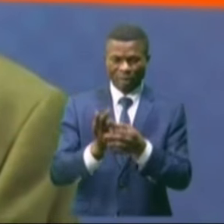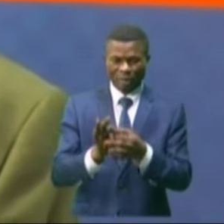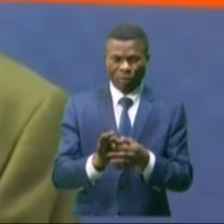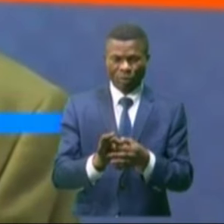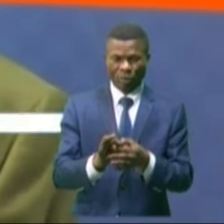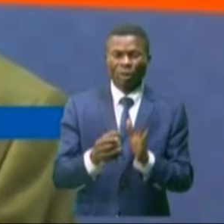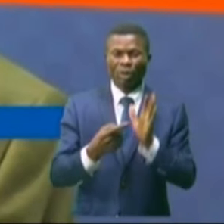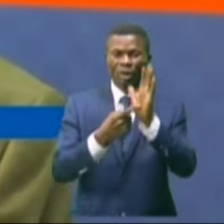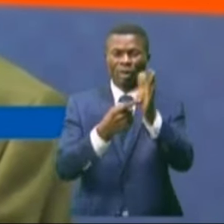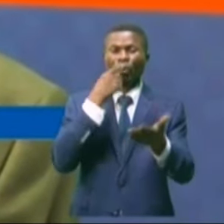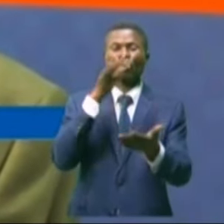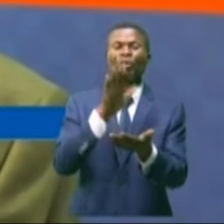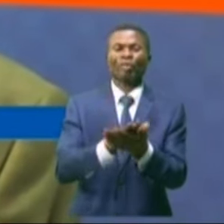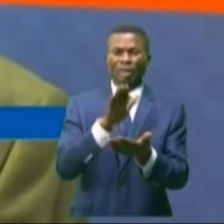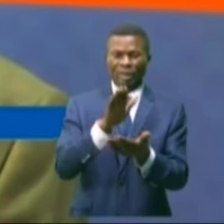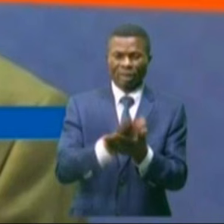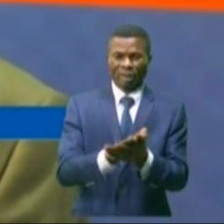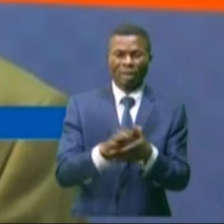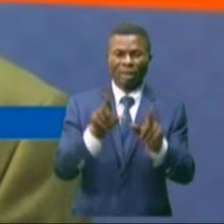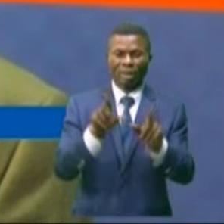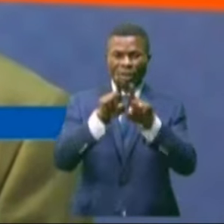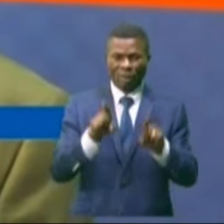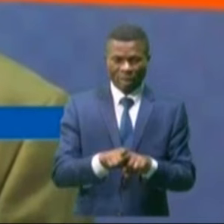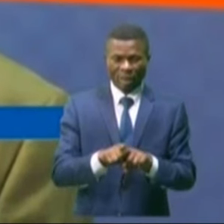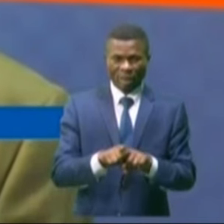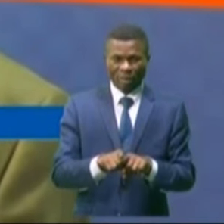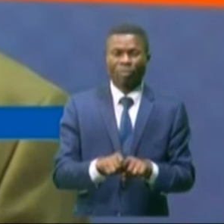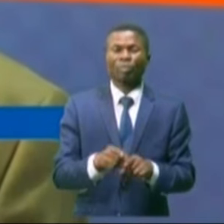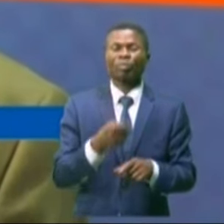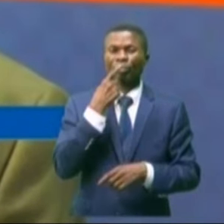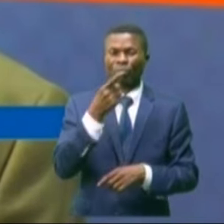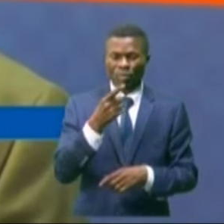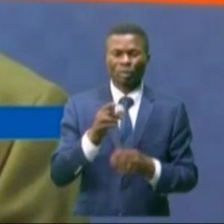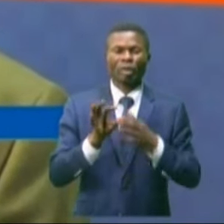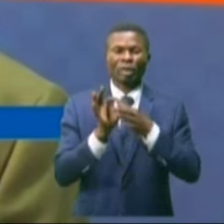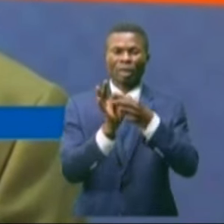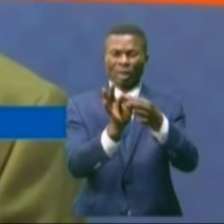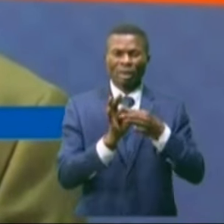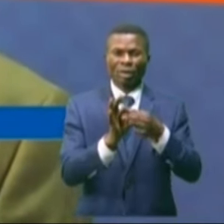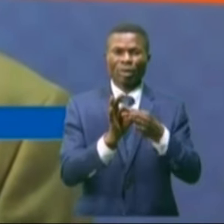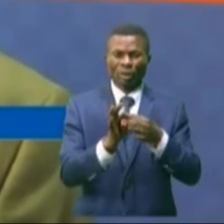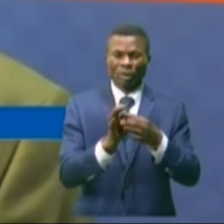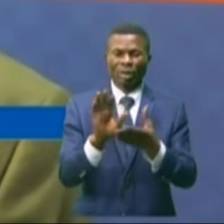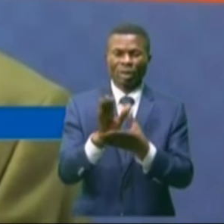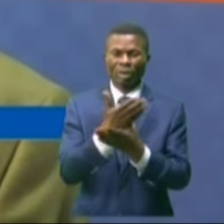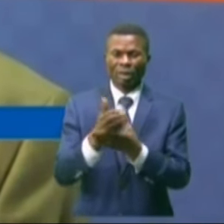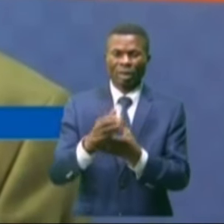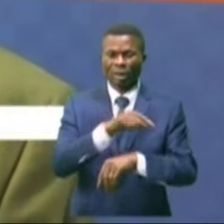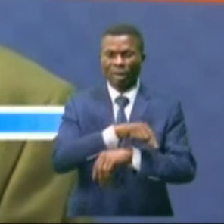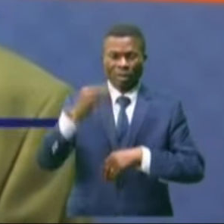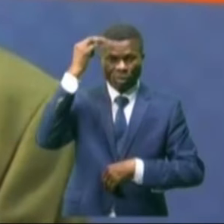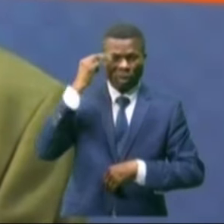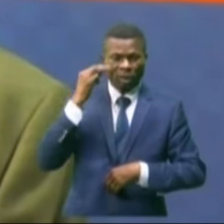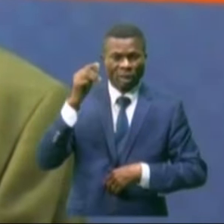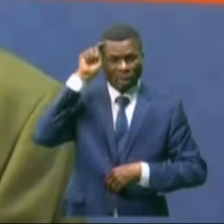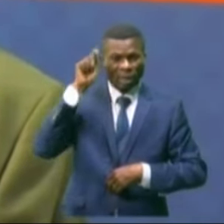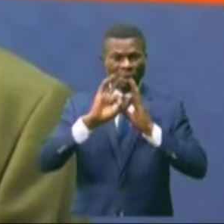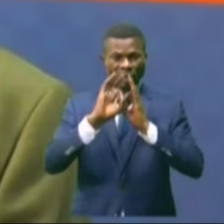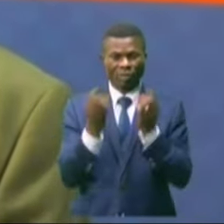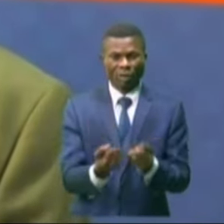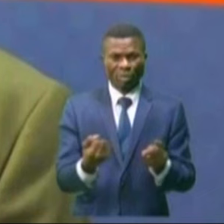nos félicitations et aussi pour renouveler la coopération entre le ministère du Genre, Famille et